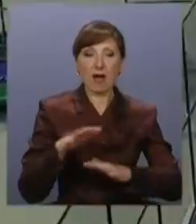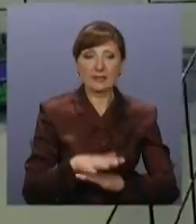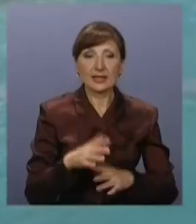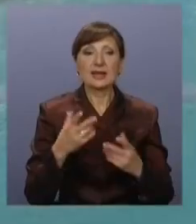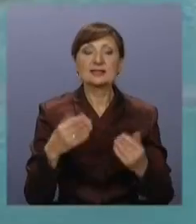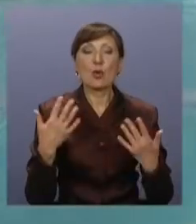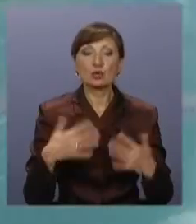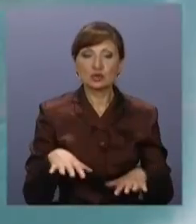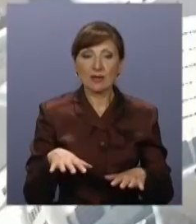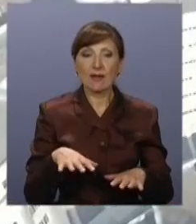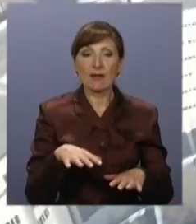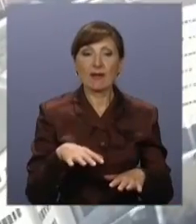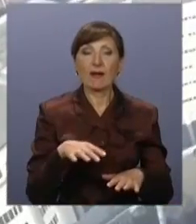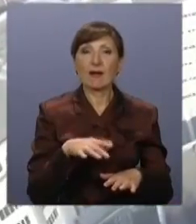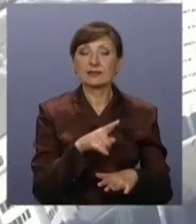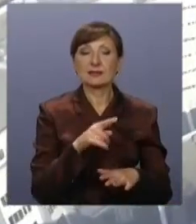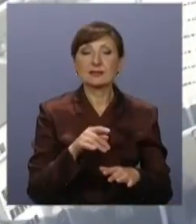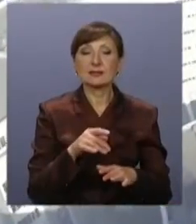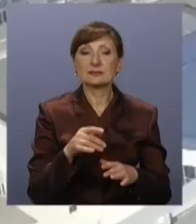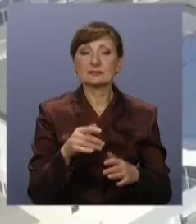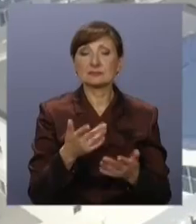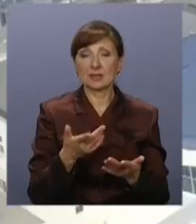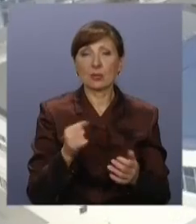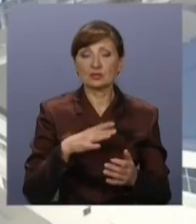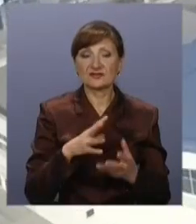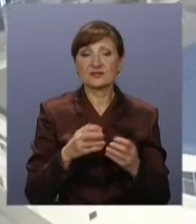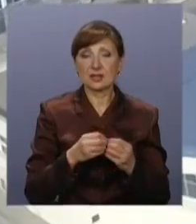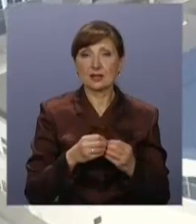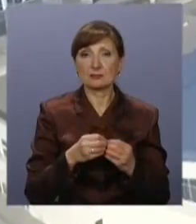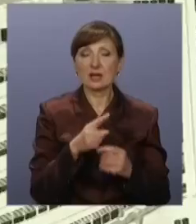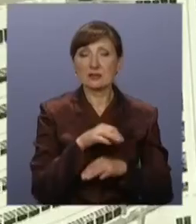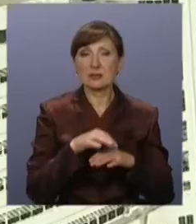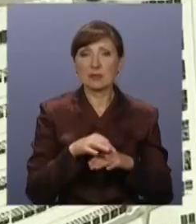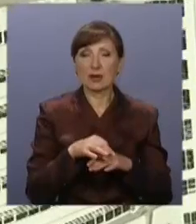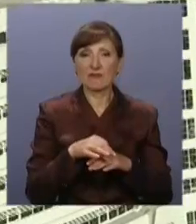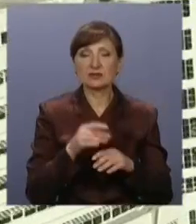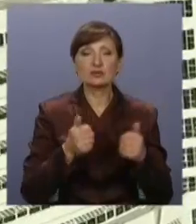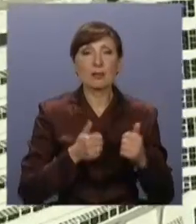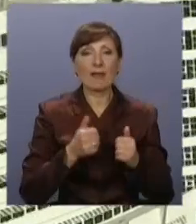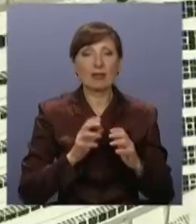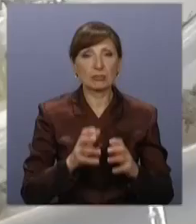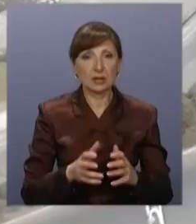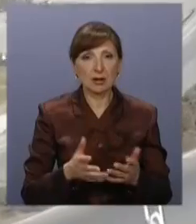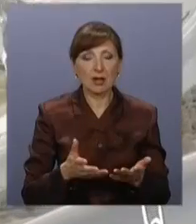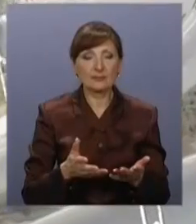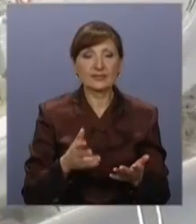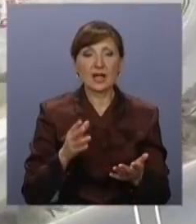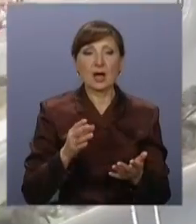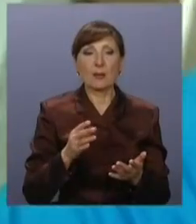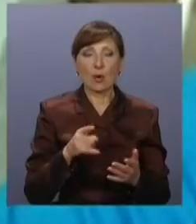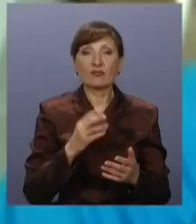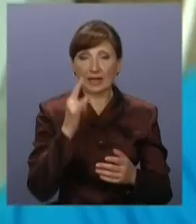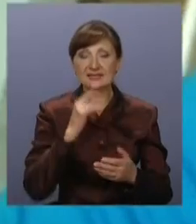уже казах-курайсы действительно получают свое развитие. В целом, вы знаете, что мы проводим и чемпионаты мира по